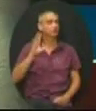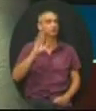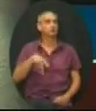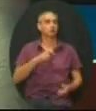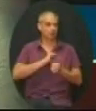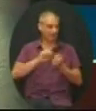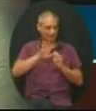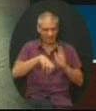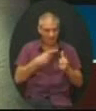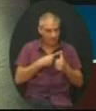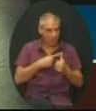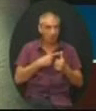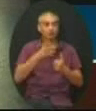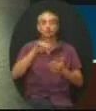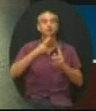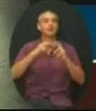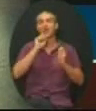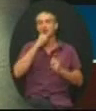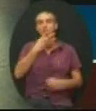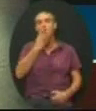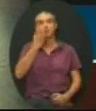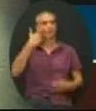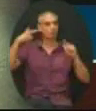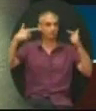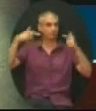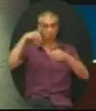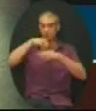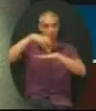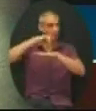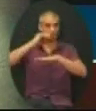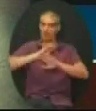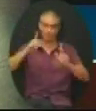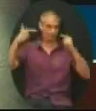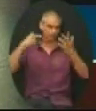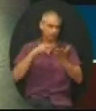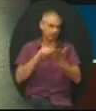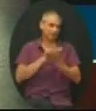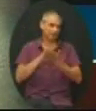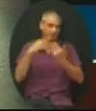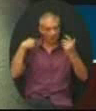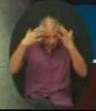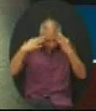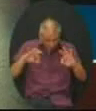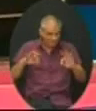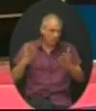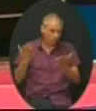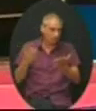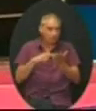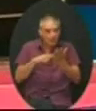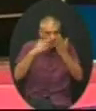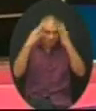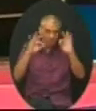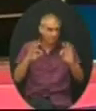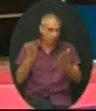כן, נכון, נכון. יש בעיר העתיקה למעלה מ-400 מצלמות. בתוך ההר אין מצלמות מהסיבה הפשוטה, מתוך הכבוד. קשה ליצור ביטחון מלא. לא, מתוך